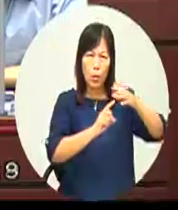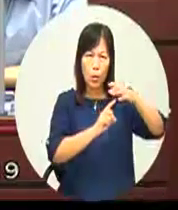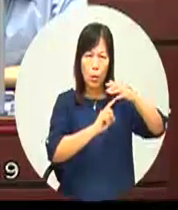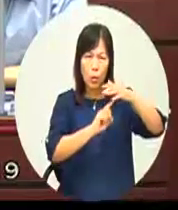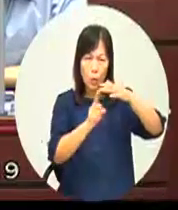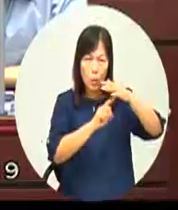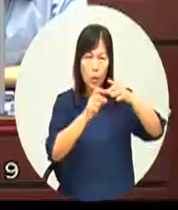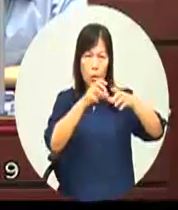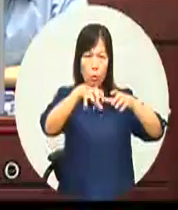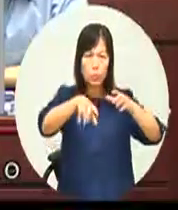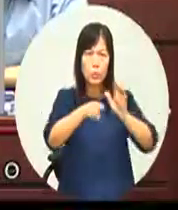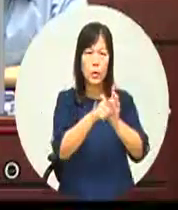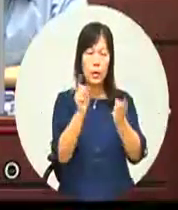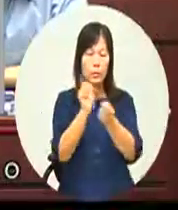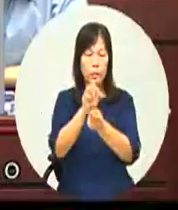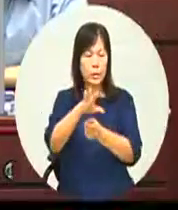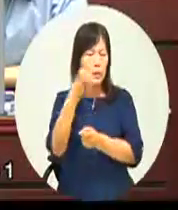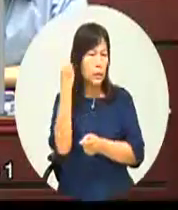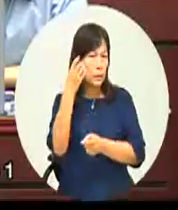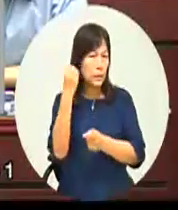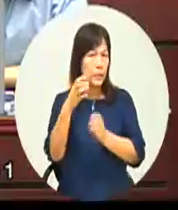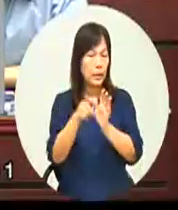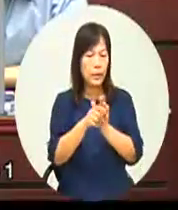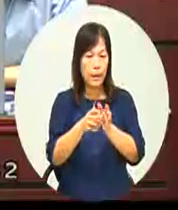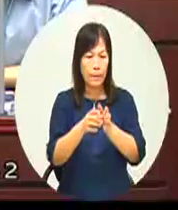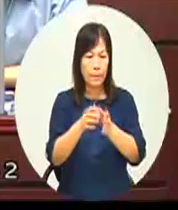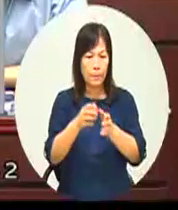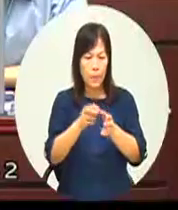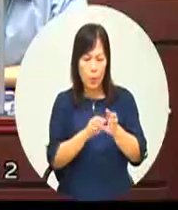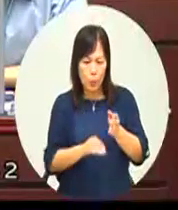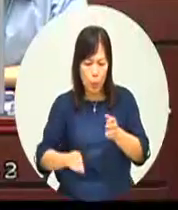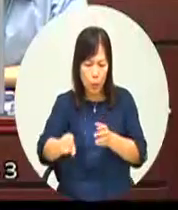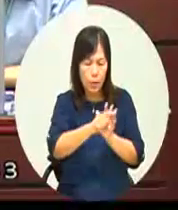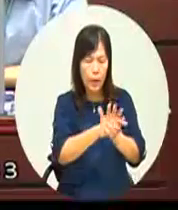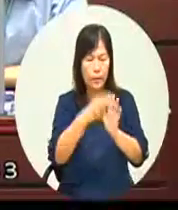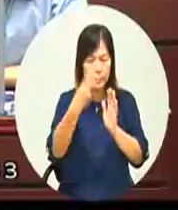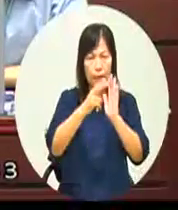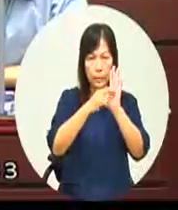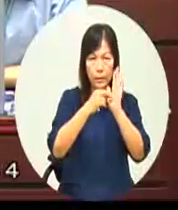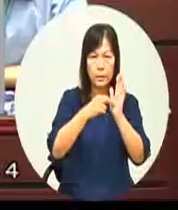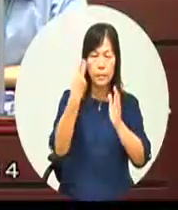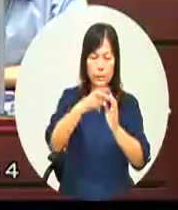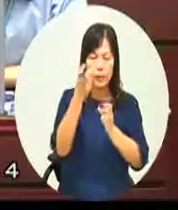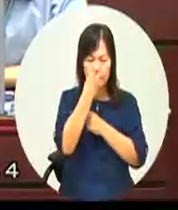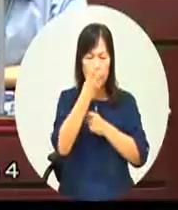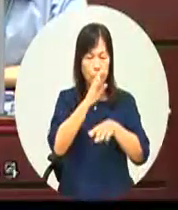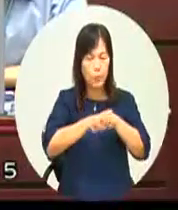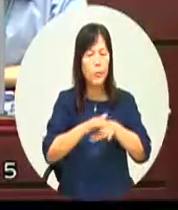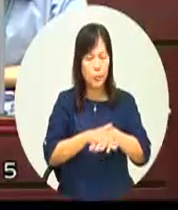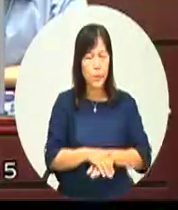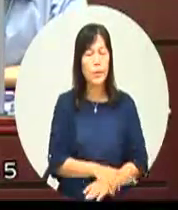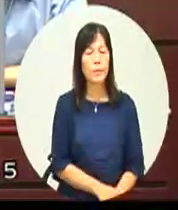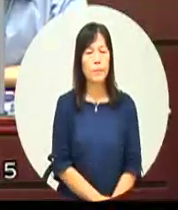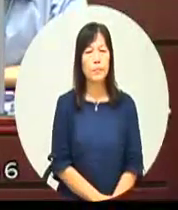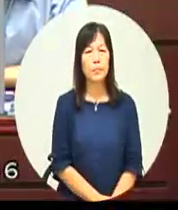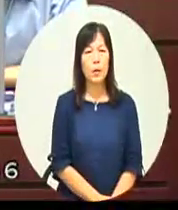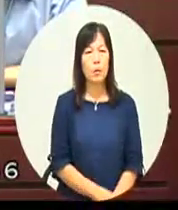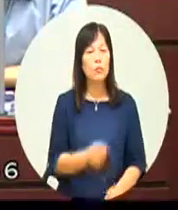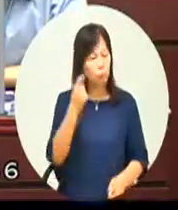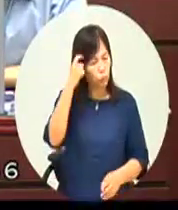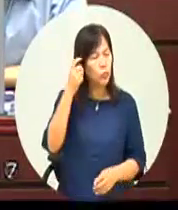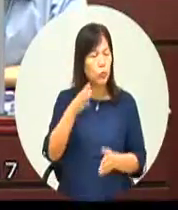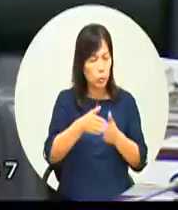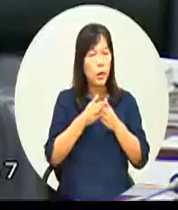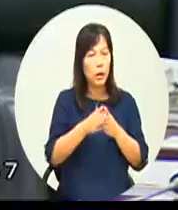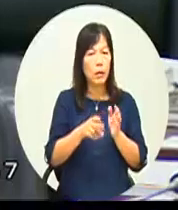新这个新建匝道的论述，我们会再一次的检认的。 对，我觉得有必要啦，